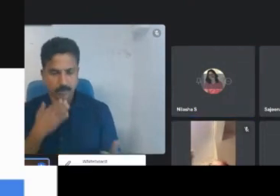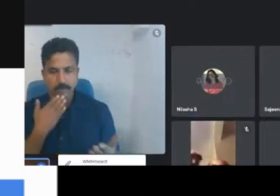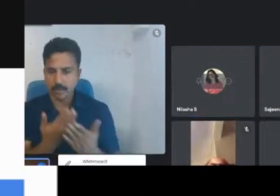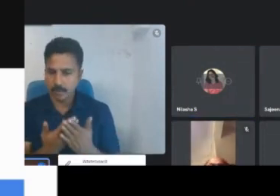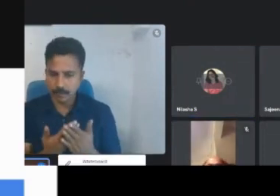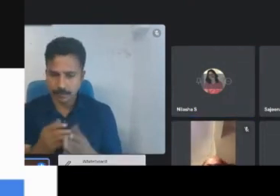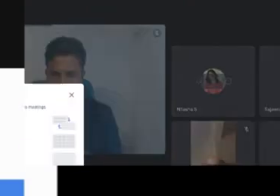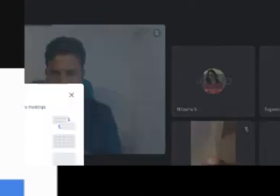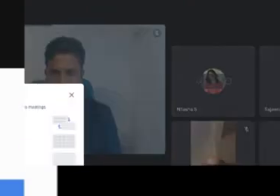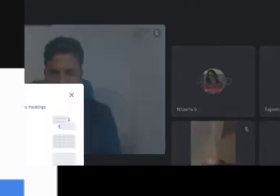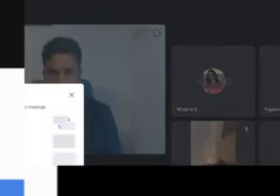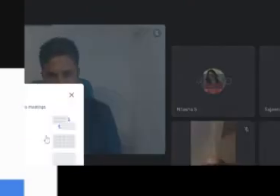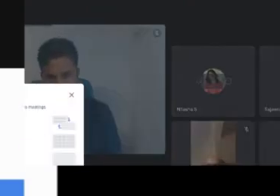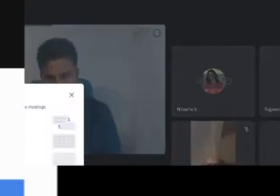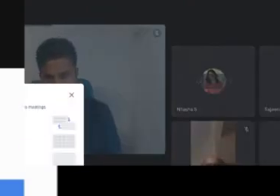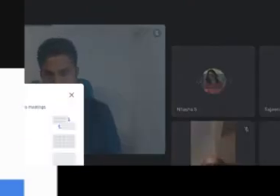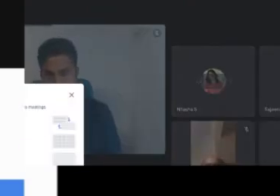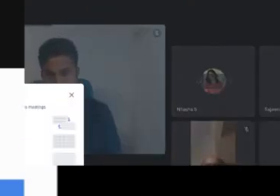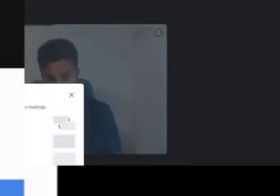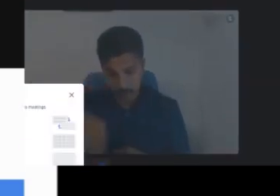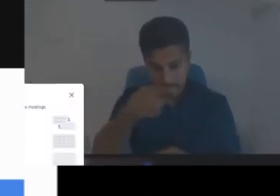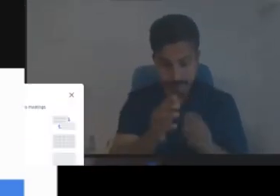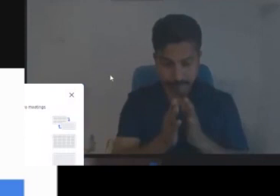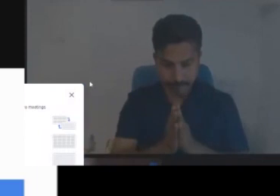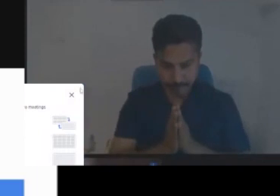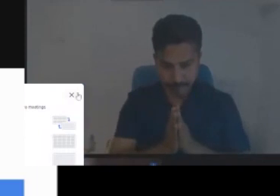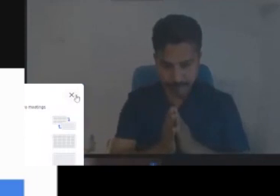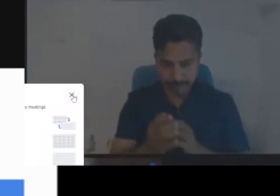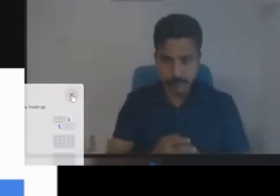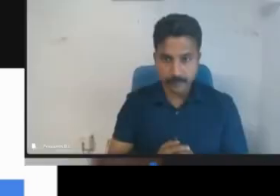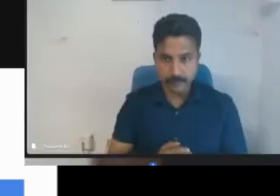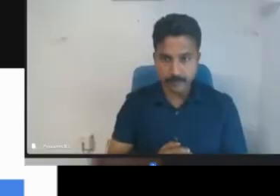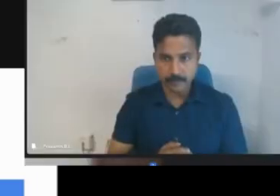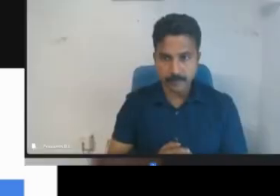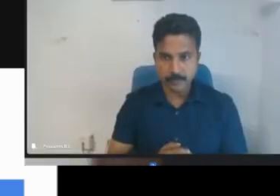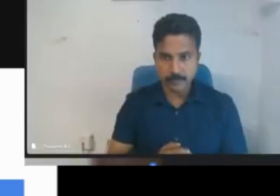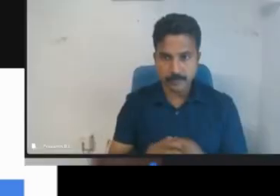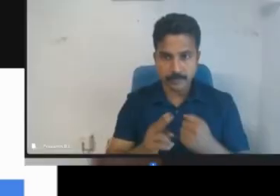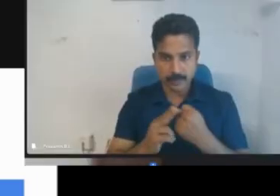താങ്ക് യു. ആദ്യം തന്നെ എല്ലാവർക്കും നമസ്കാരം.